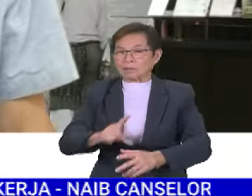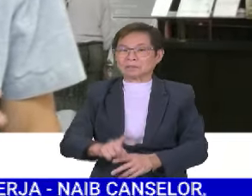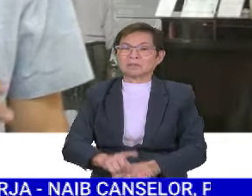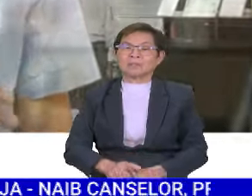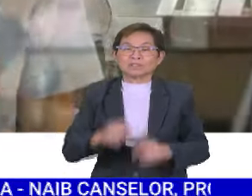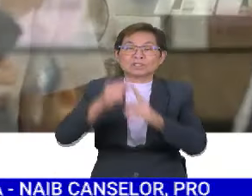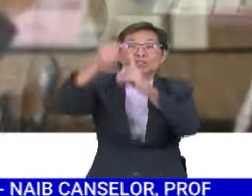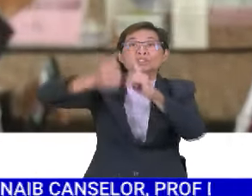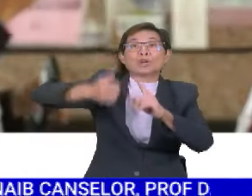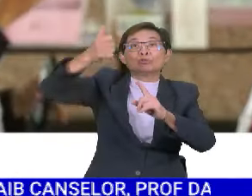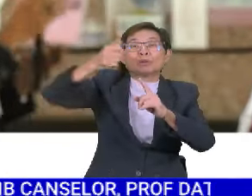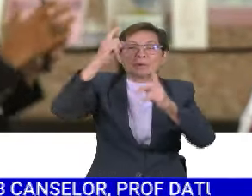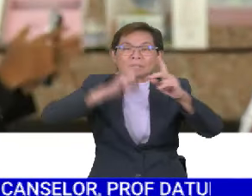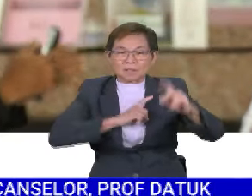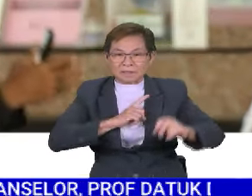Islamophobia.